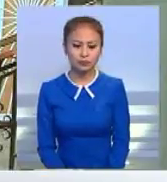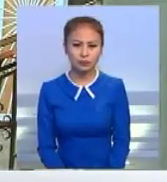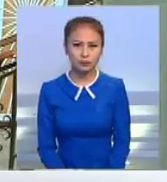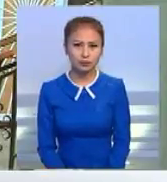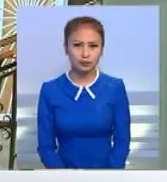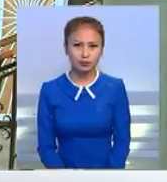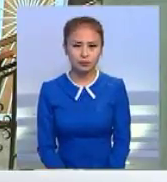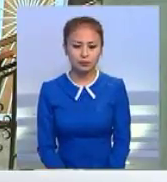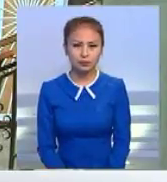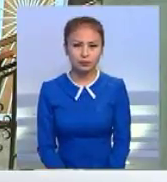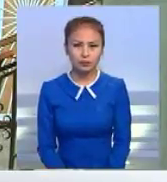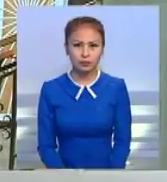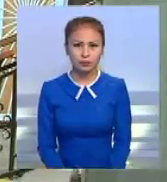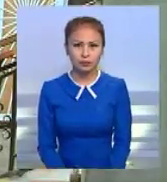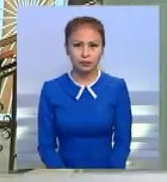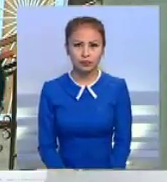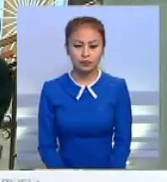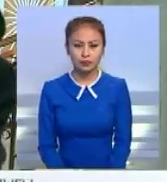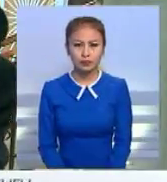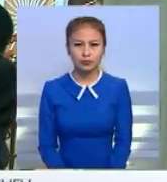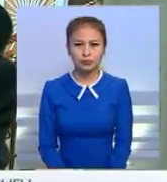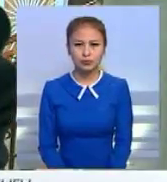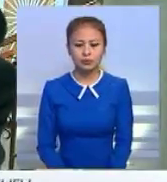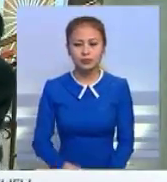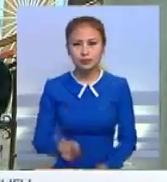Анатомиялық барлық ерекшеліктері сақталғандықтан